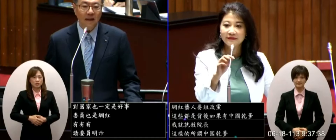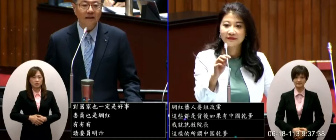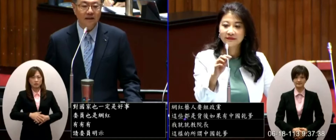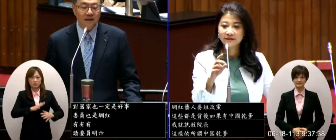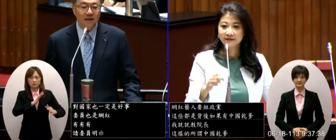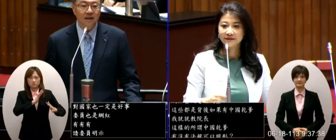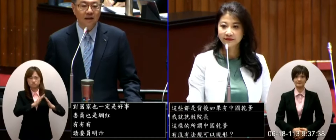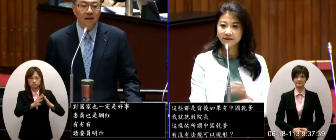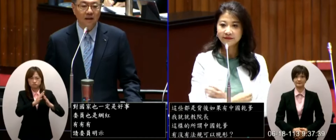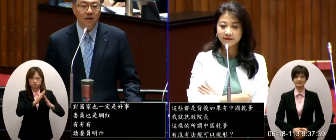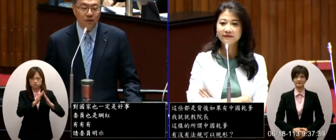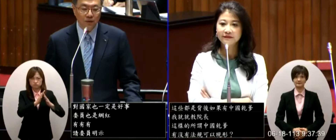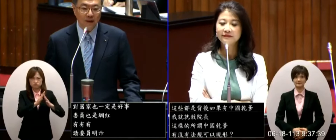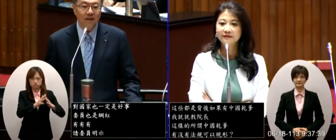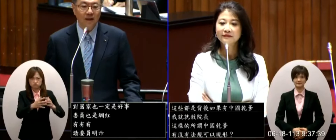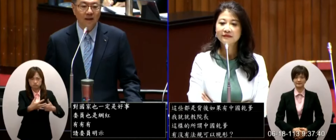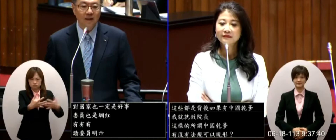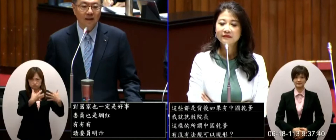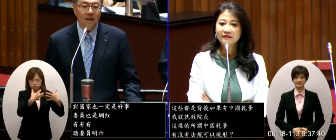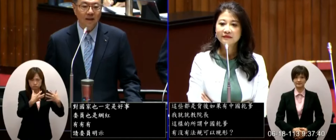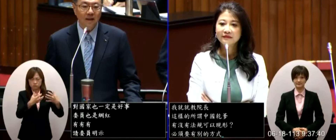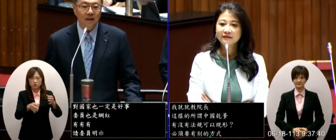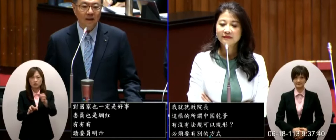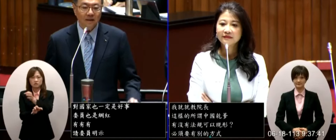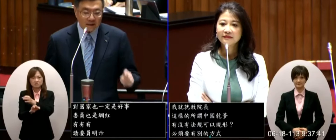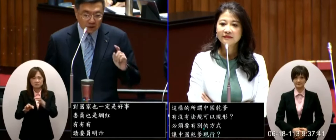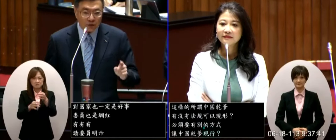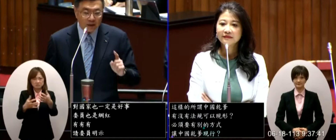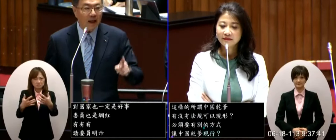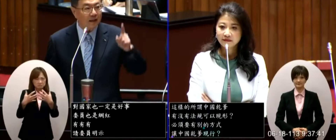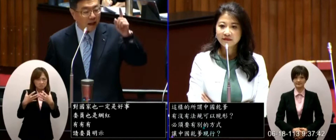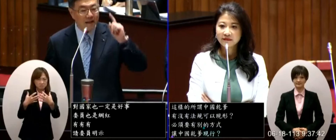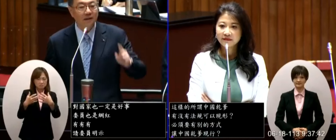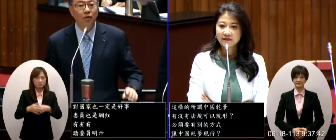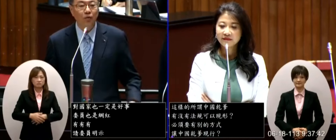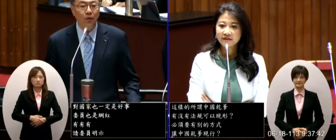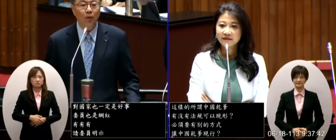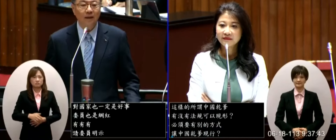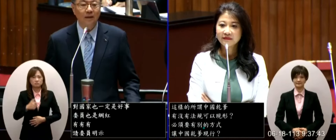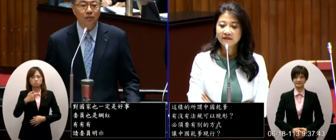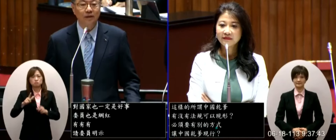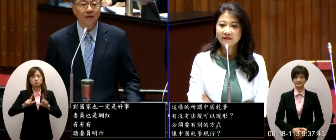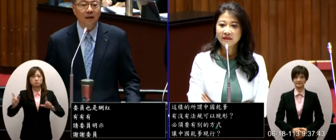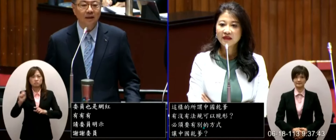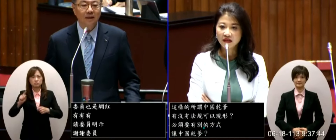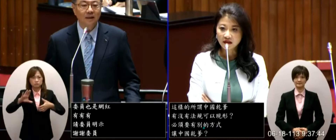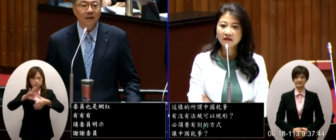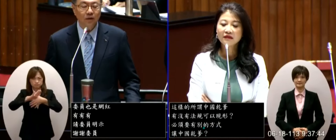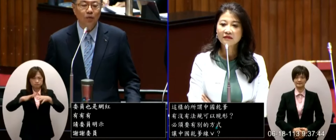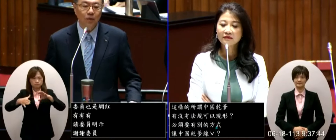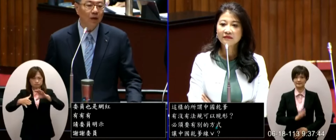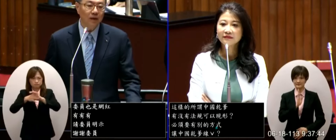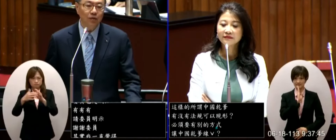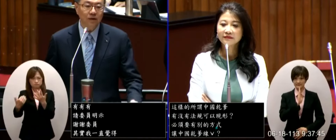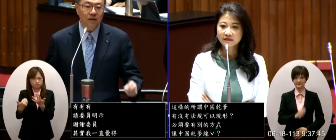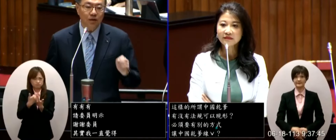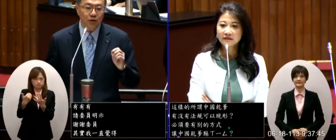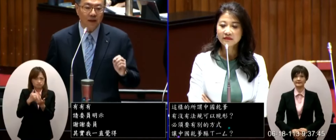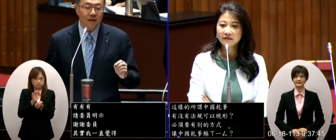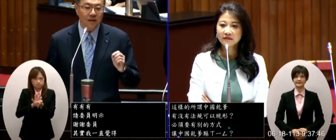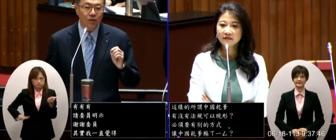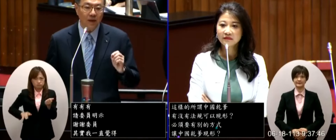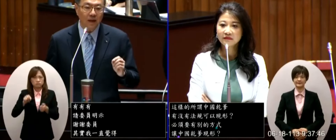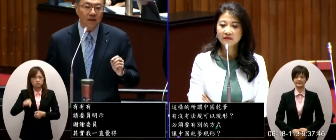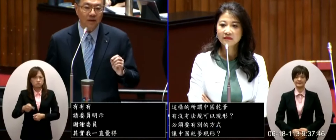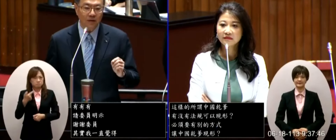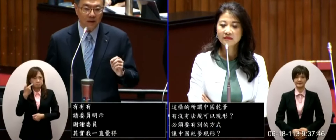胁、经济的威胁，最大的还是这种文化的入侵。 是 这种文化的入侵是